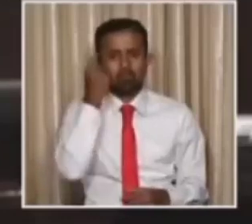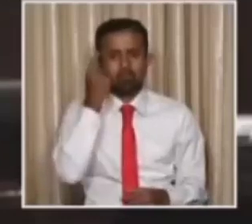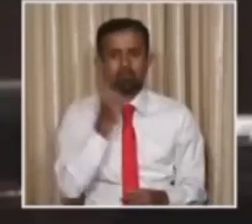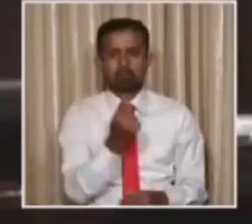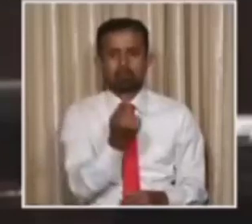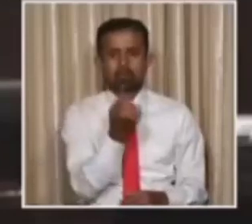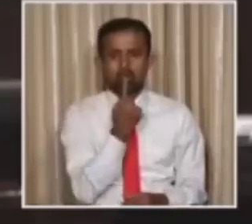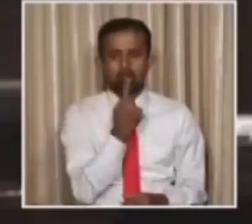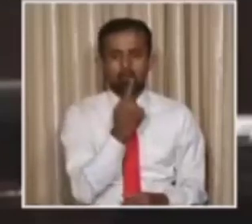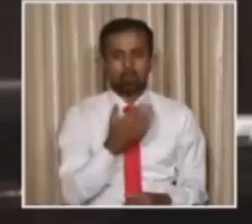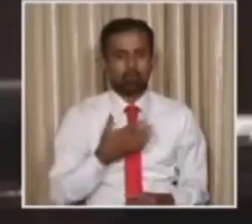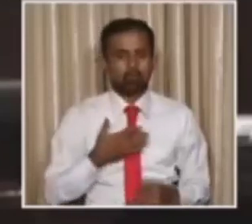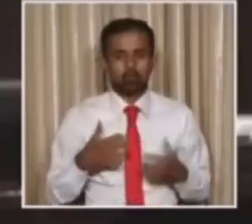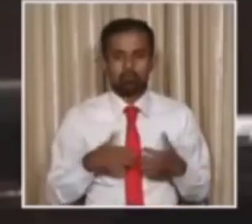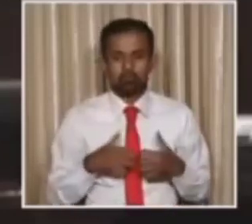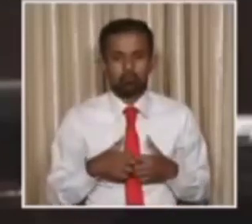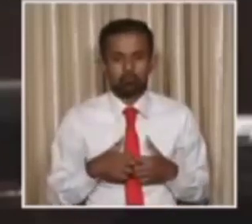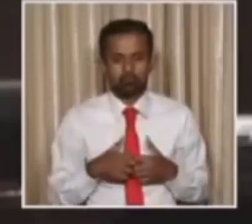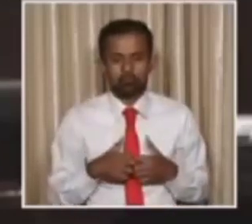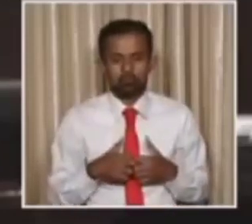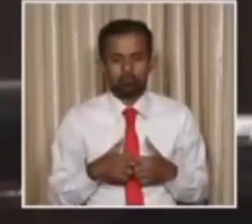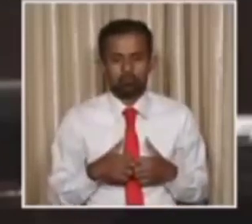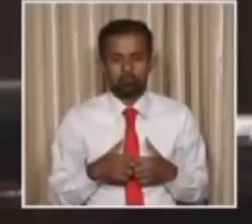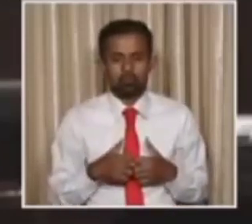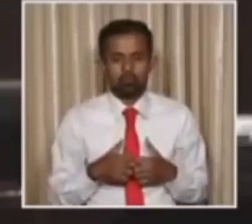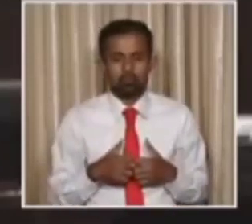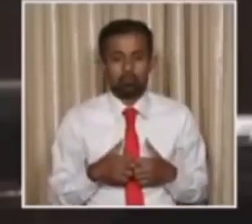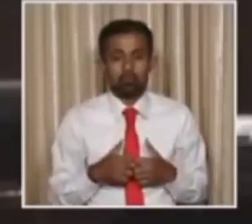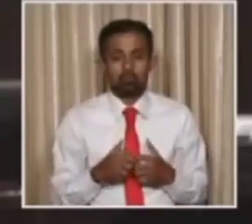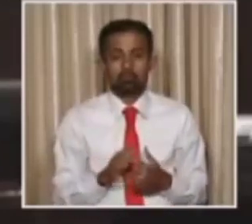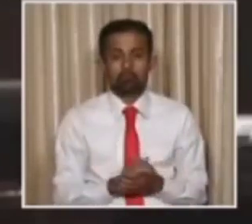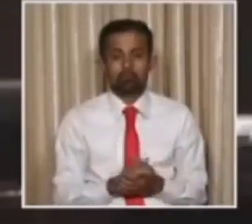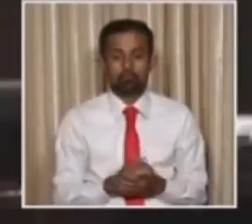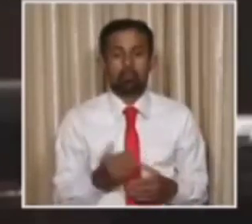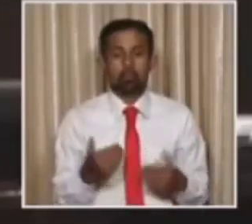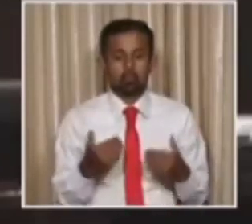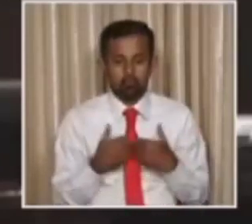மீண்டும் இதுபோன்று இன்னும் ஒரு வீடியோவில் உங்களை சந்திக்கும் வரை விடைபெற்றுக் கொள்கின்றேன். நன்றி. வணக்கம்.